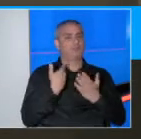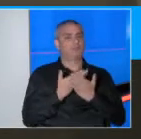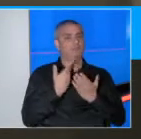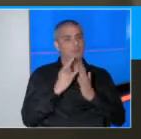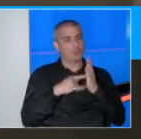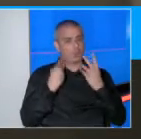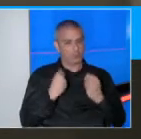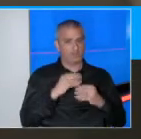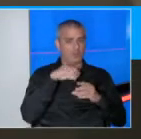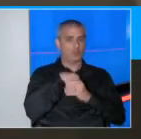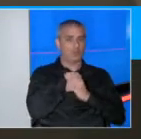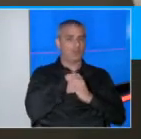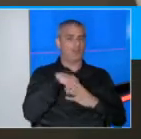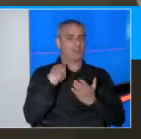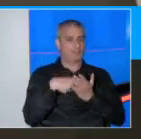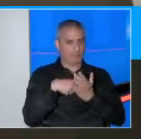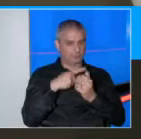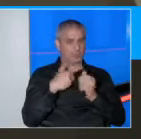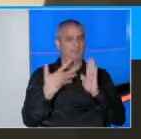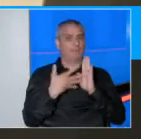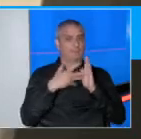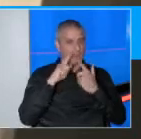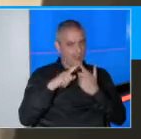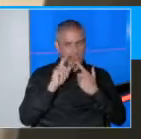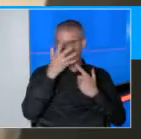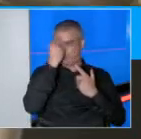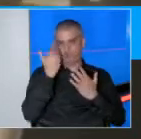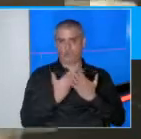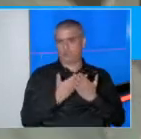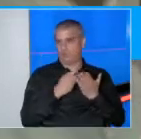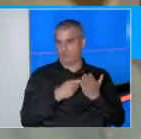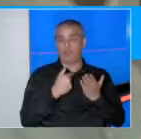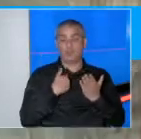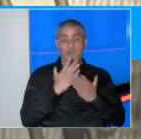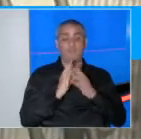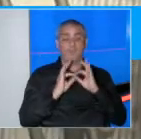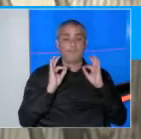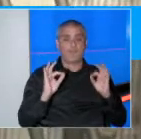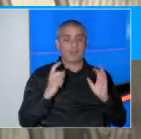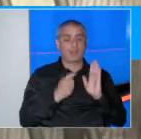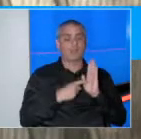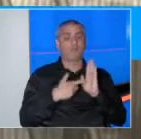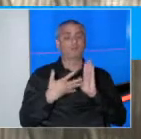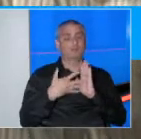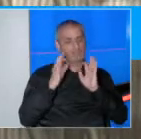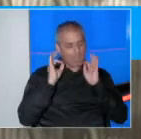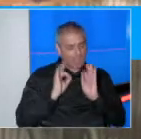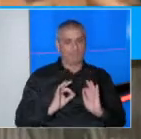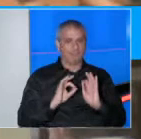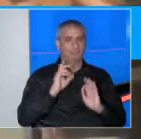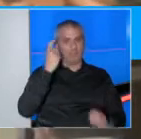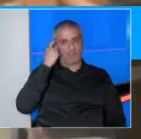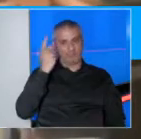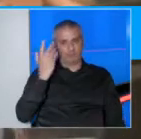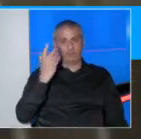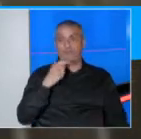טובה, שכוללת גם פיצויים, גם בדיקה, בוא לא נשכח את העובדה הזאת, אנחנו מהרגע הראשון דרשנו בדיקה אמיתית, צריכים לחשוב,